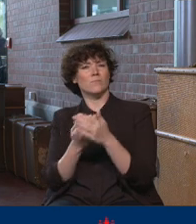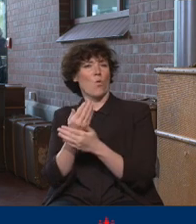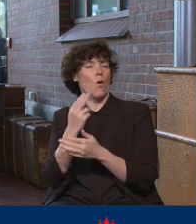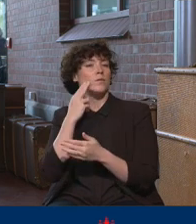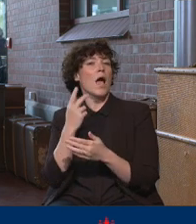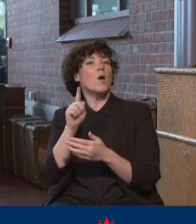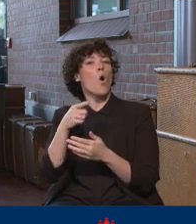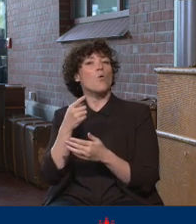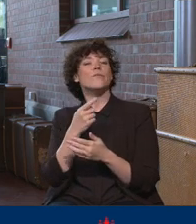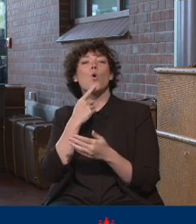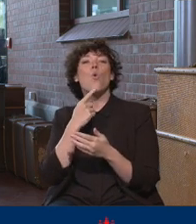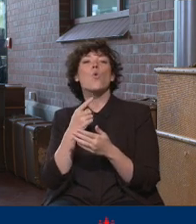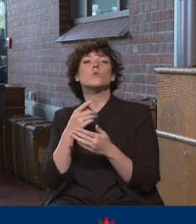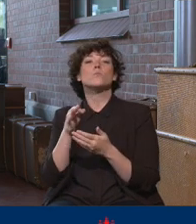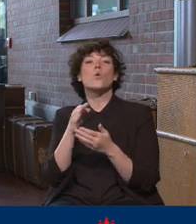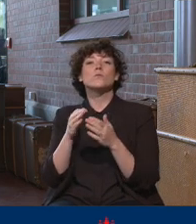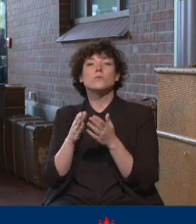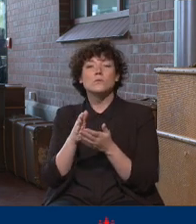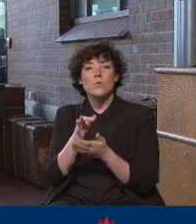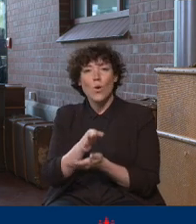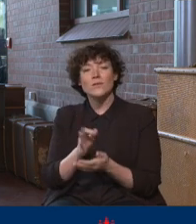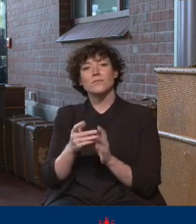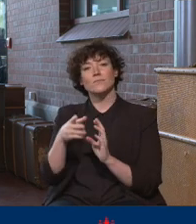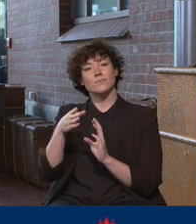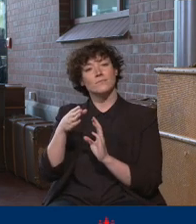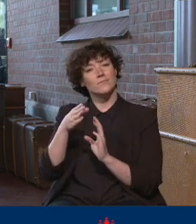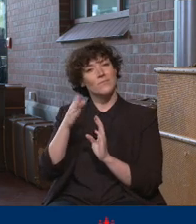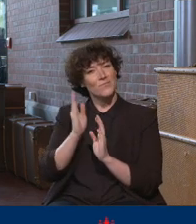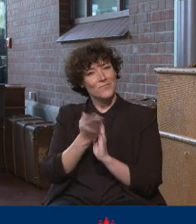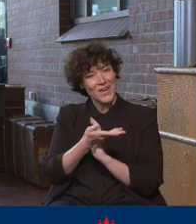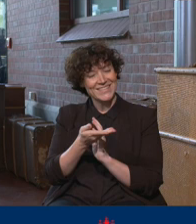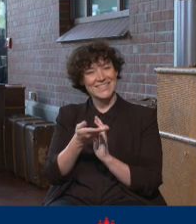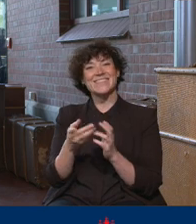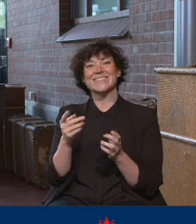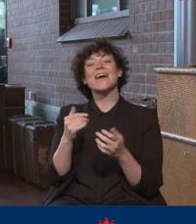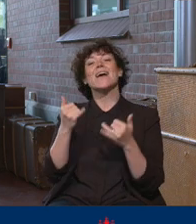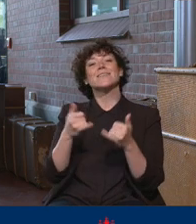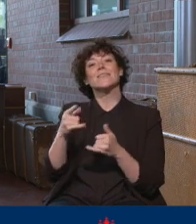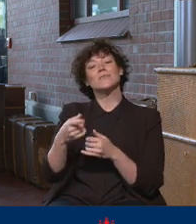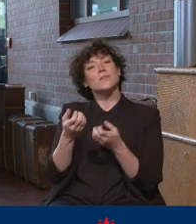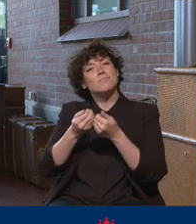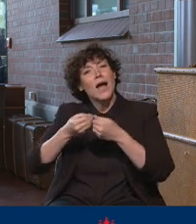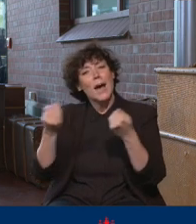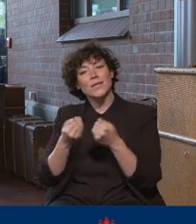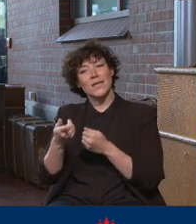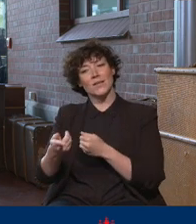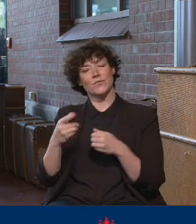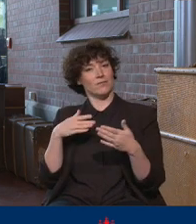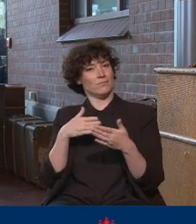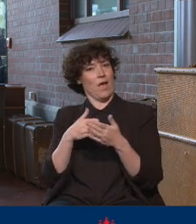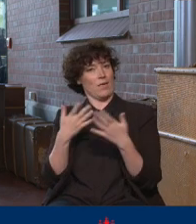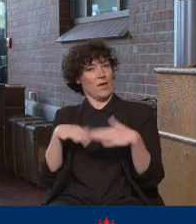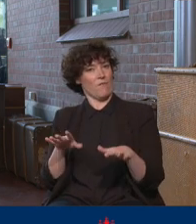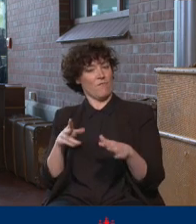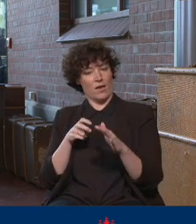wird ist durch die bilder brückenstraße so abgetrennt dass es nicht mal einen barrierefreien zugang von rothenburgsort gibt